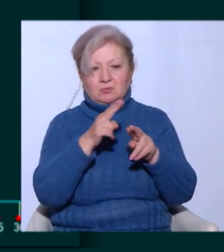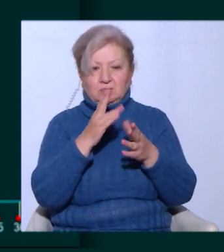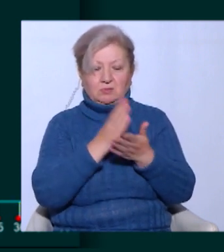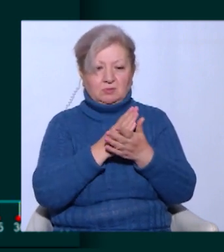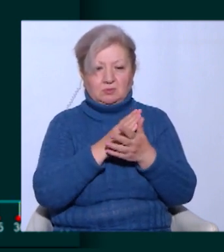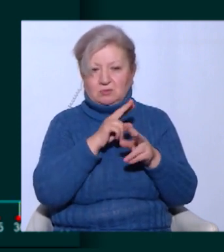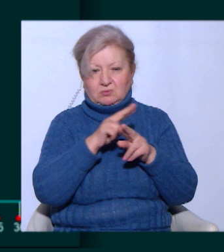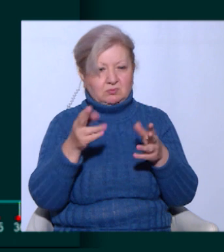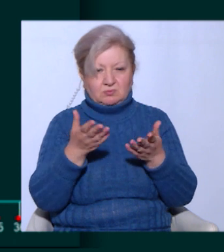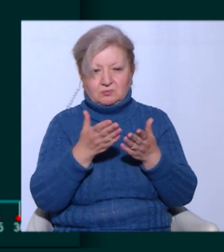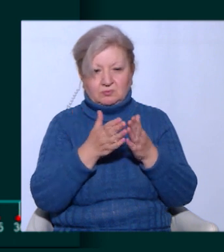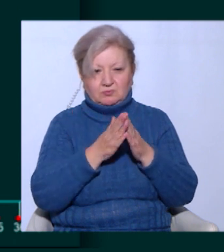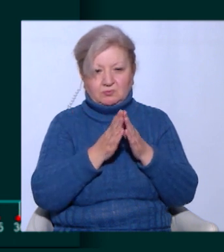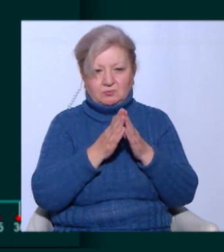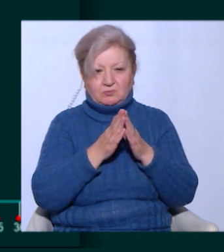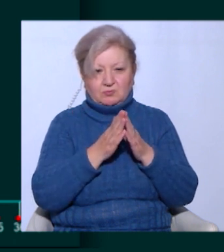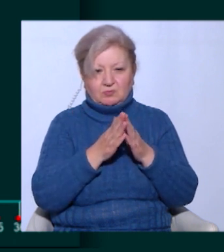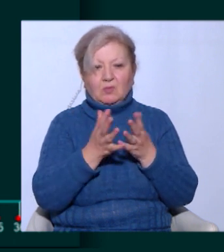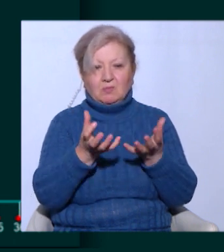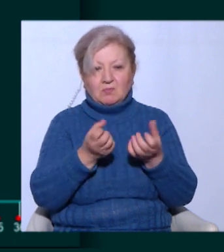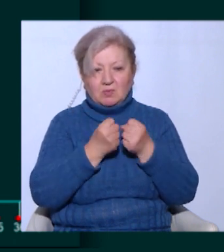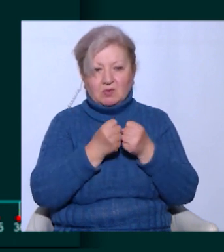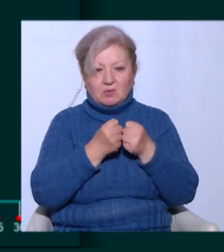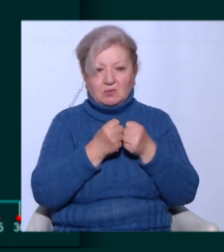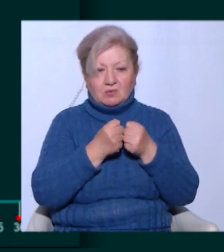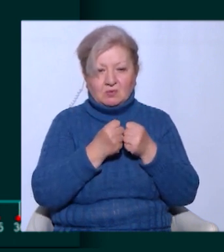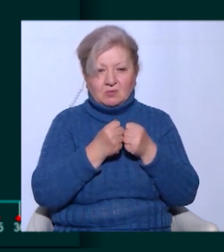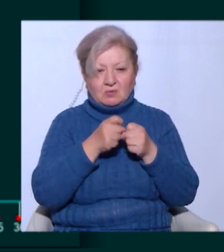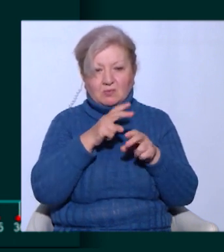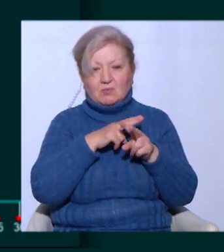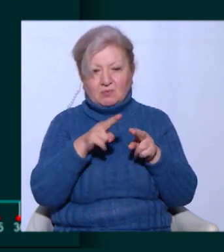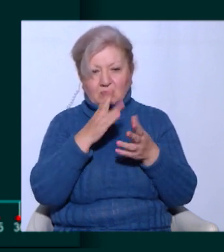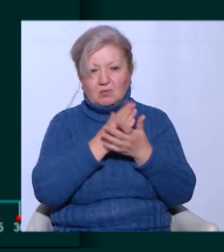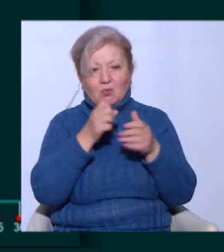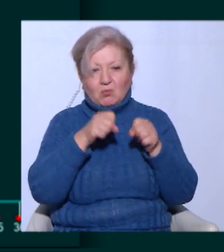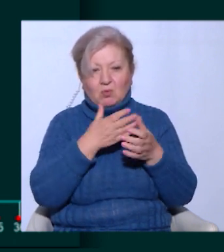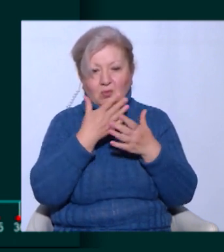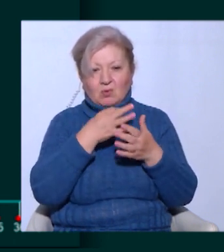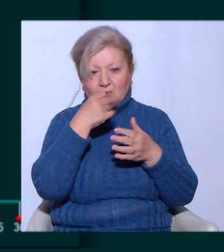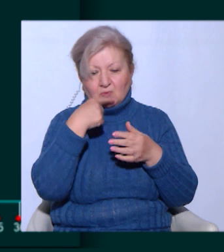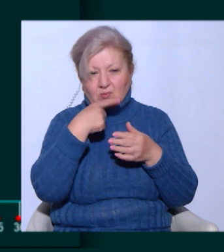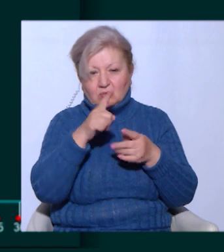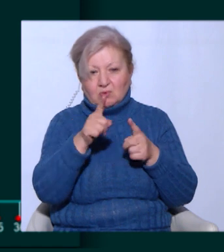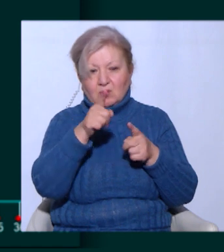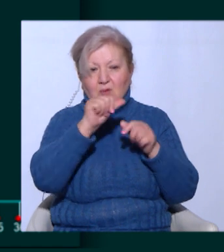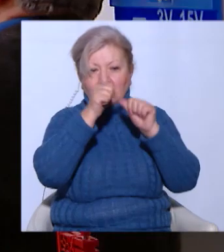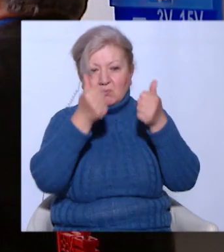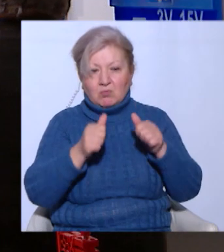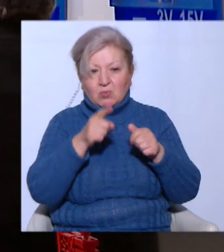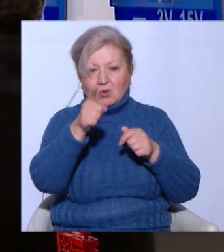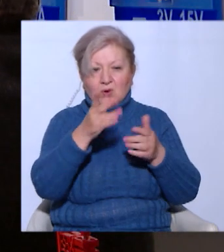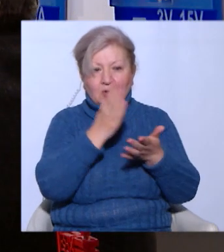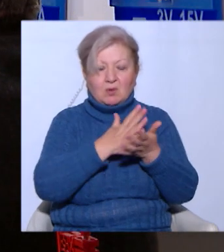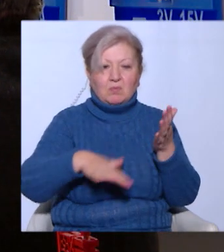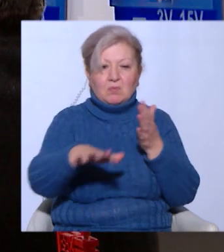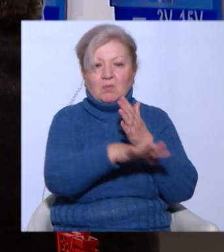ოღონ თანაბრად. კი ბატონო, თანაბარაჩქარებული მოძრაობა გვაქვს. მივიღეთ სხვა ფიგურა. გვაქვს თუ არა უფლება ვთქვათ, რომ აი